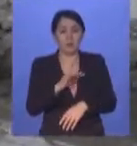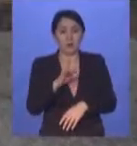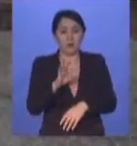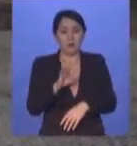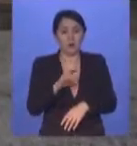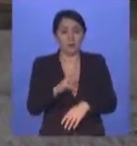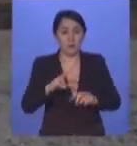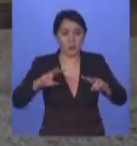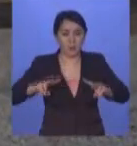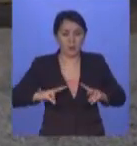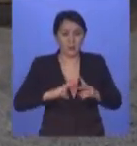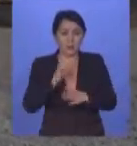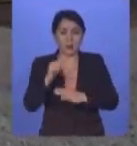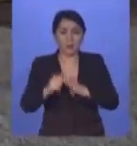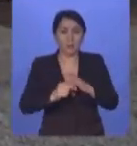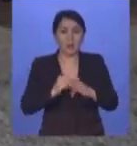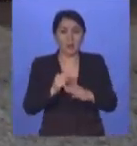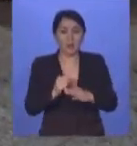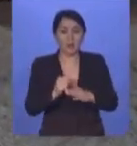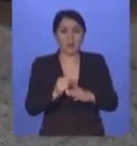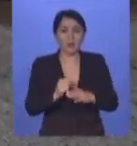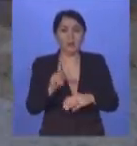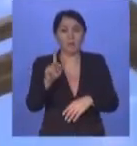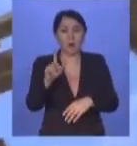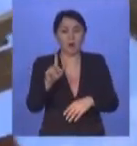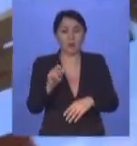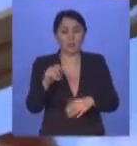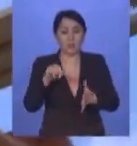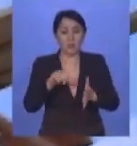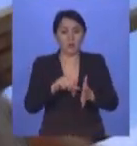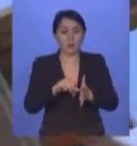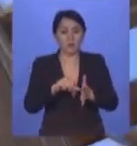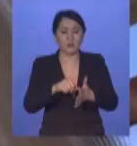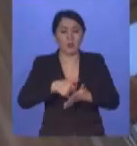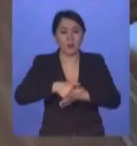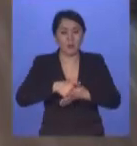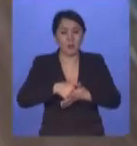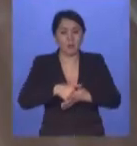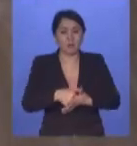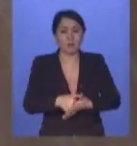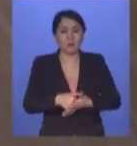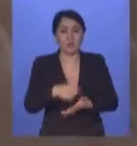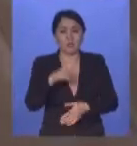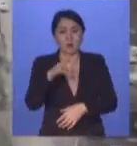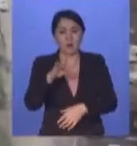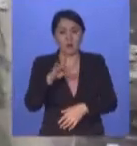арқылы Астанадан жеткізіледі. Қазіргі таңда 100-ден астам учаскеде іргетас қаланып,